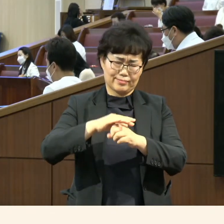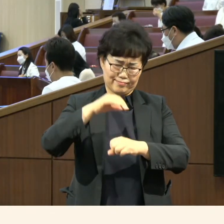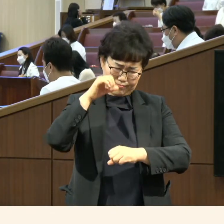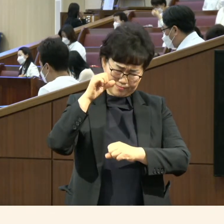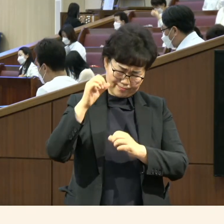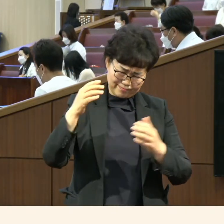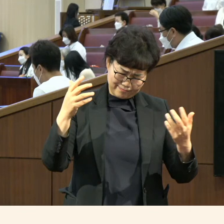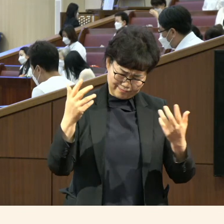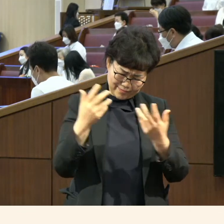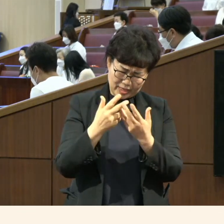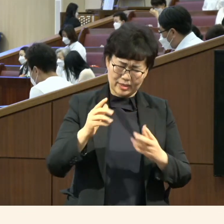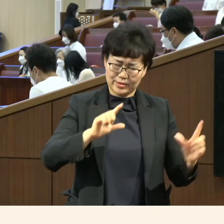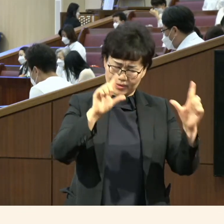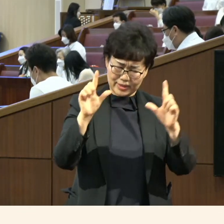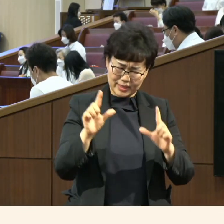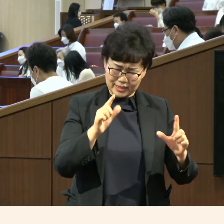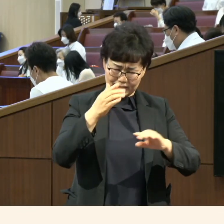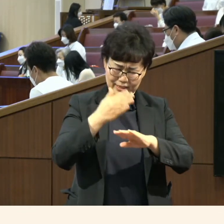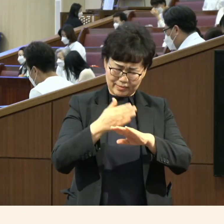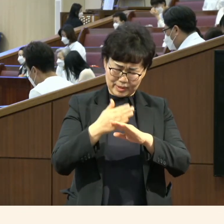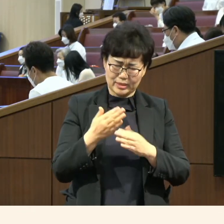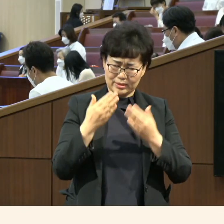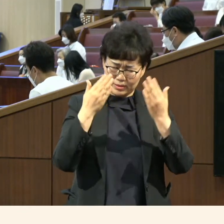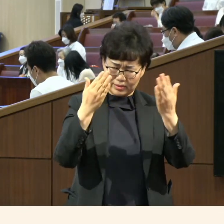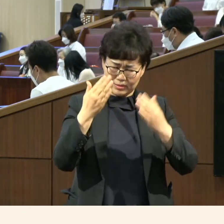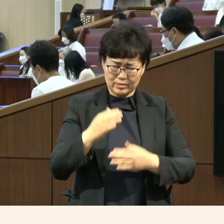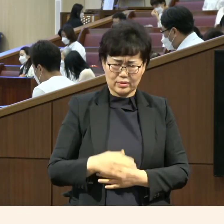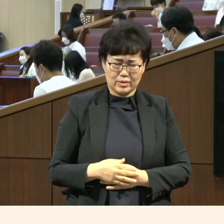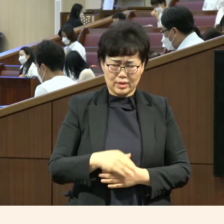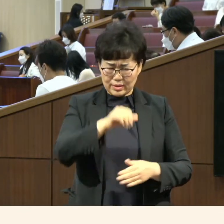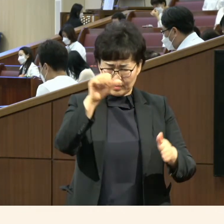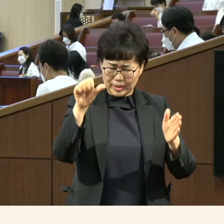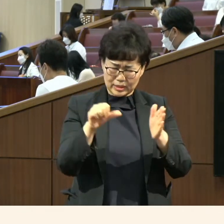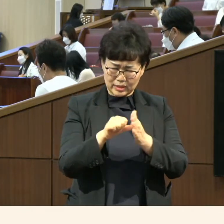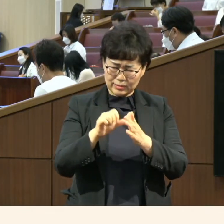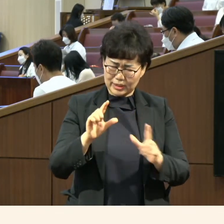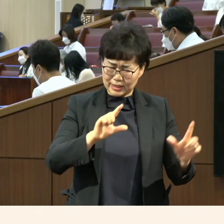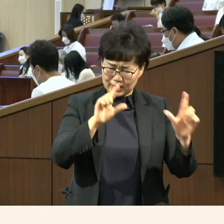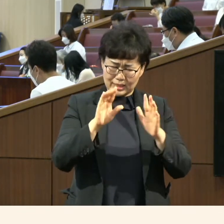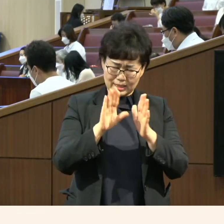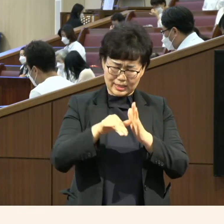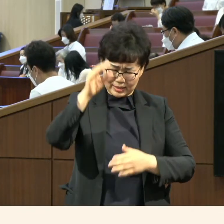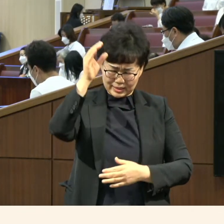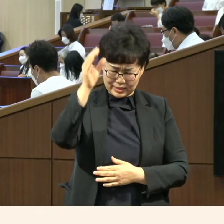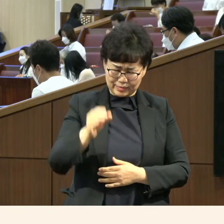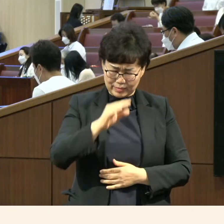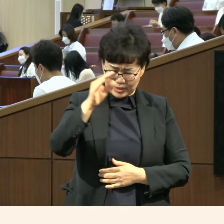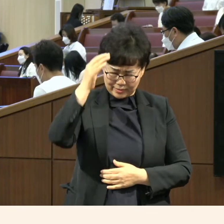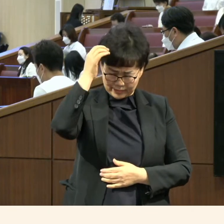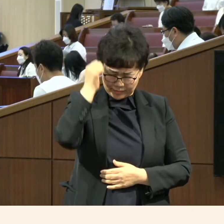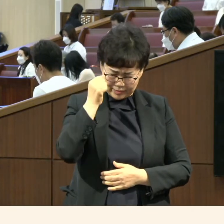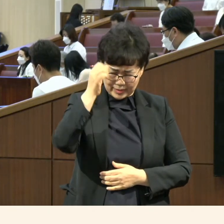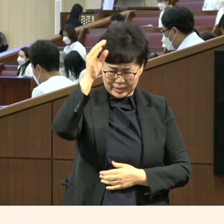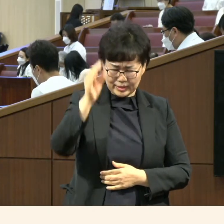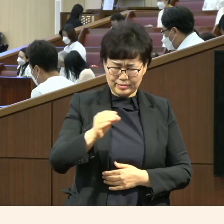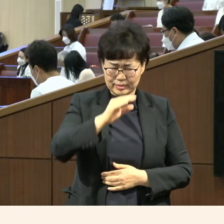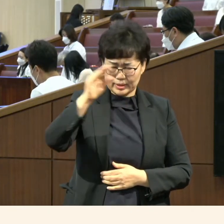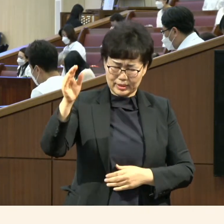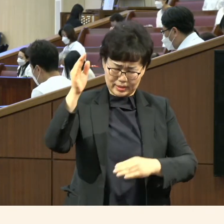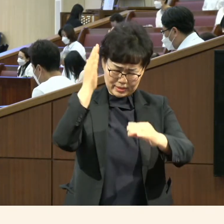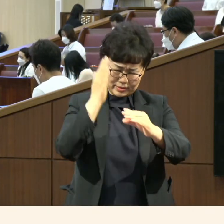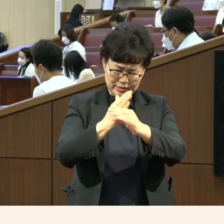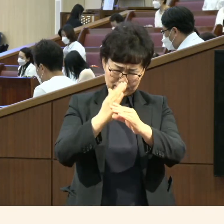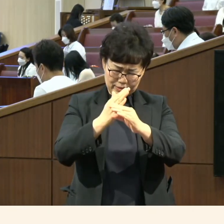감사드리옵고, 우리가 일평생 살아가는 날들 동안에 이 십자가를 잊지 않고 십자가 중심, 십자가가